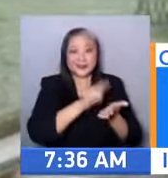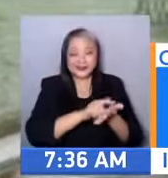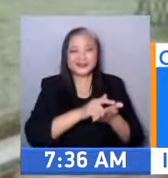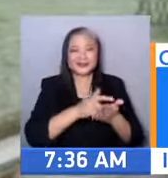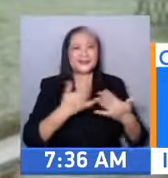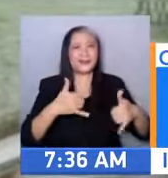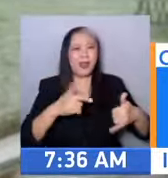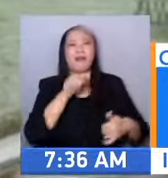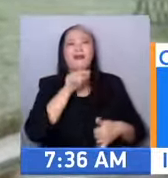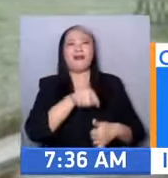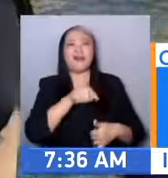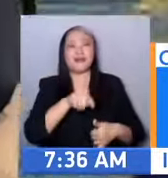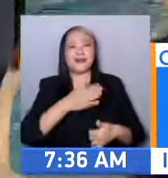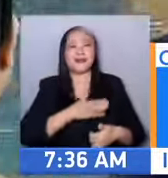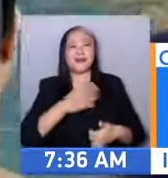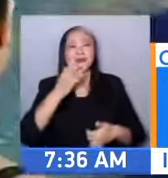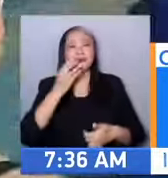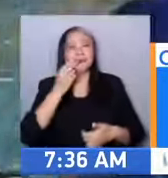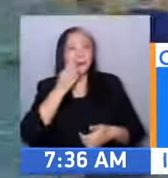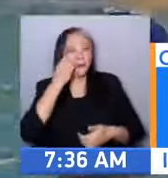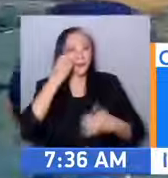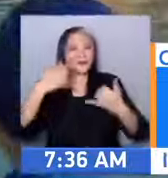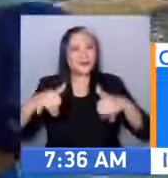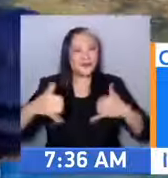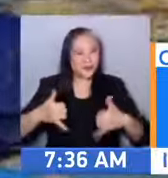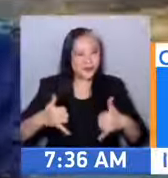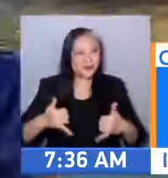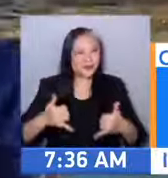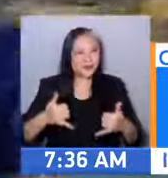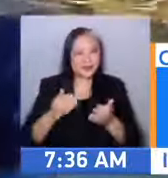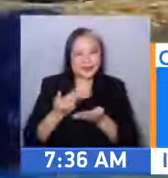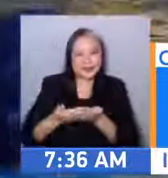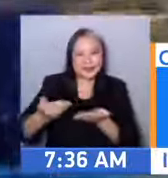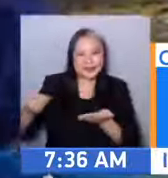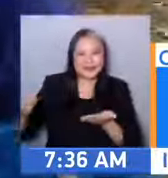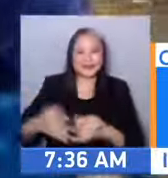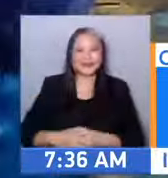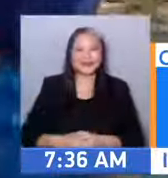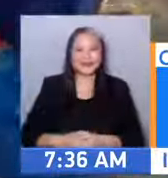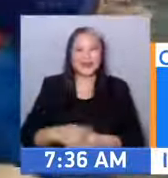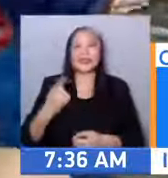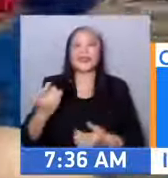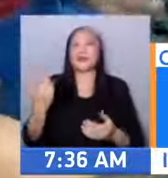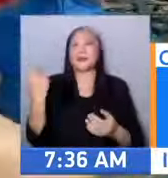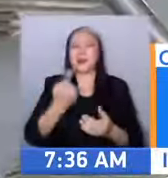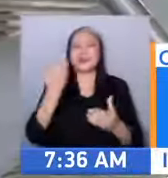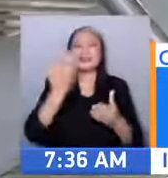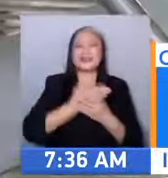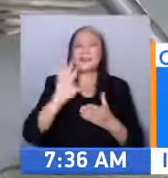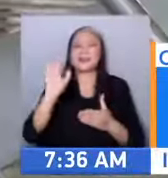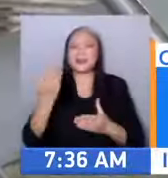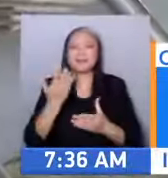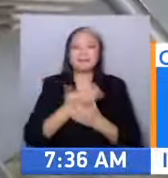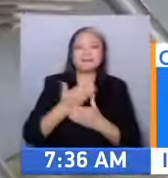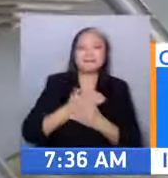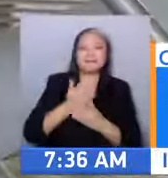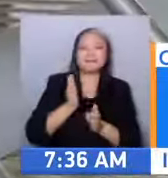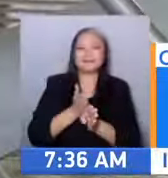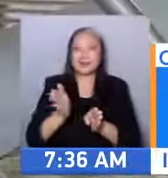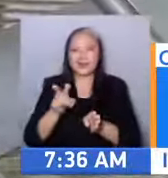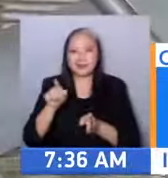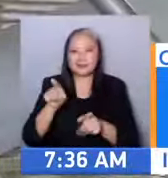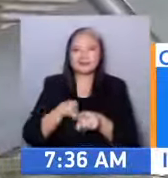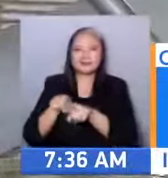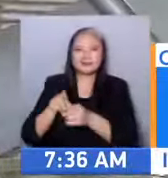toys namin. Ngayon, ginagamit namin yon na pag-distract lang sa kanila. At the same time, natututo sila ng